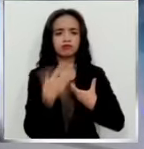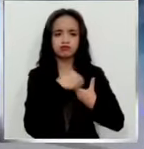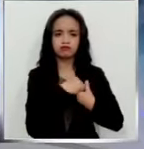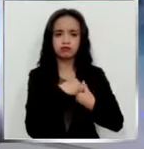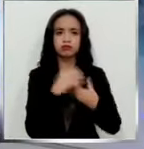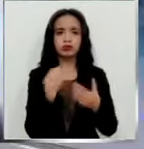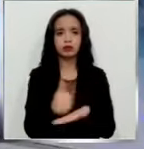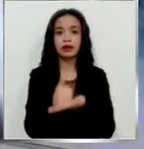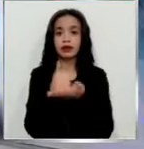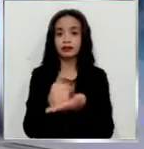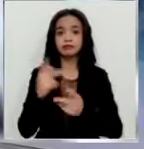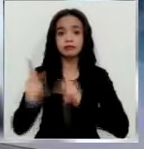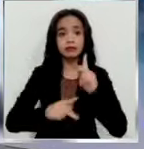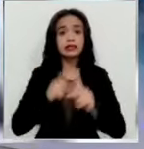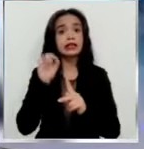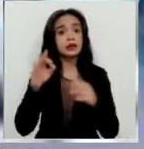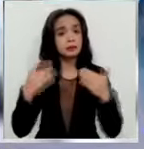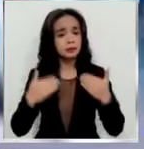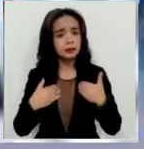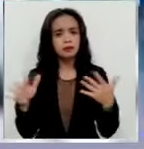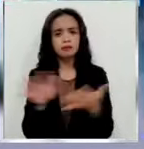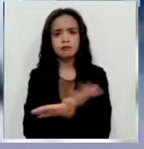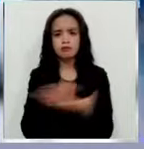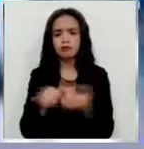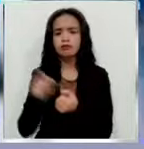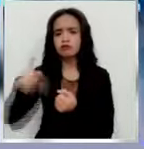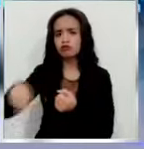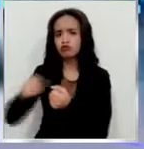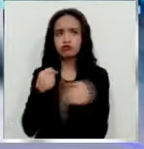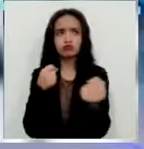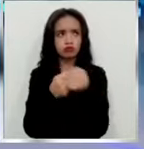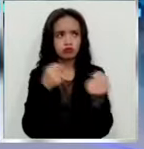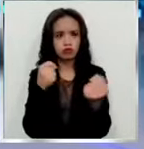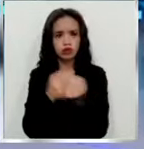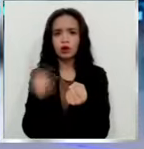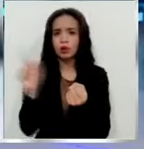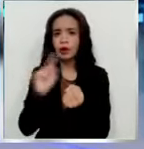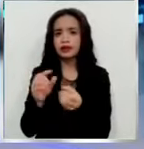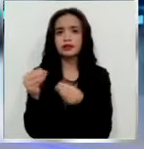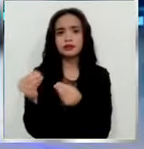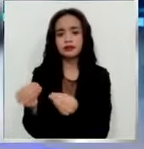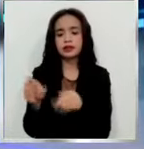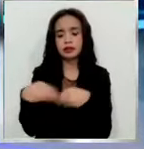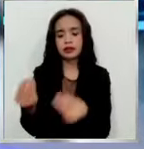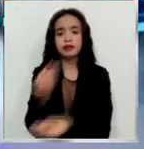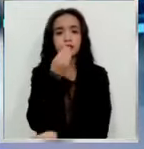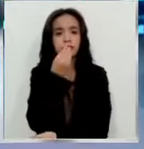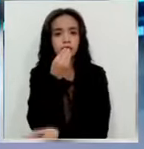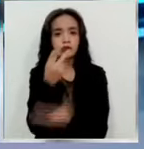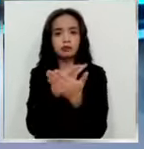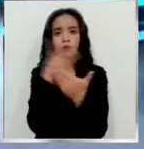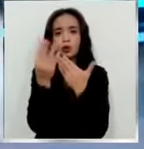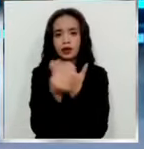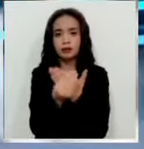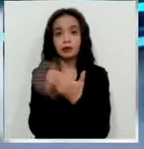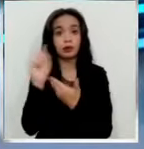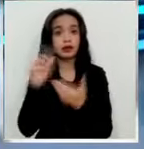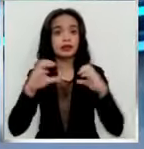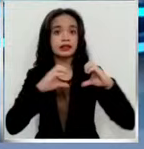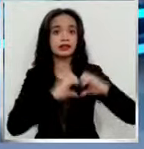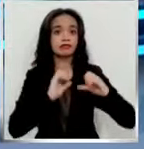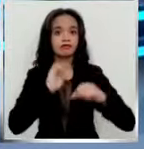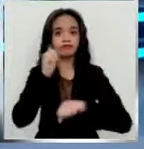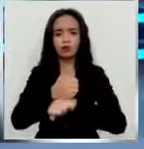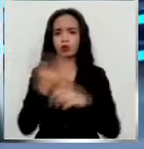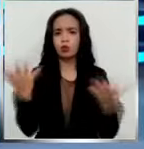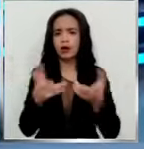Sa tuwing may kalamidad, suportado niya ang agad na feeding program ng GMA Kapuso Foundation sa mga apektadong